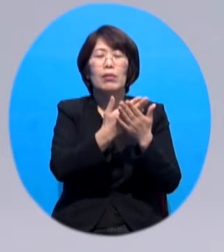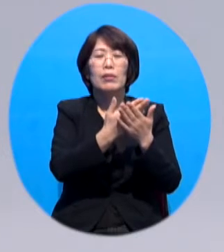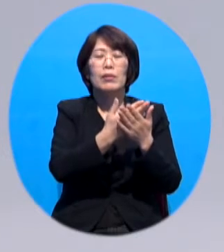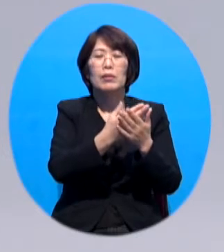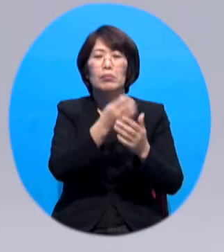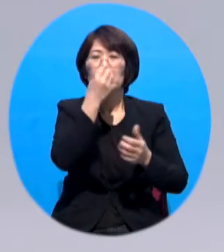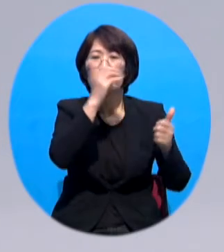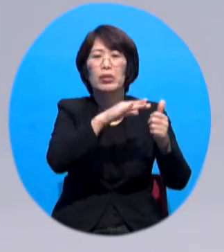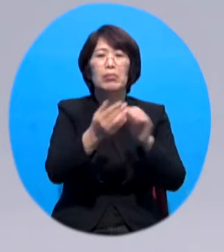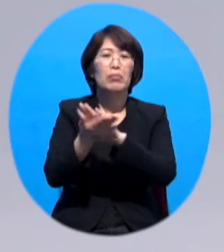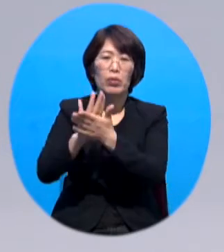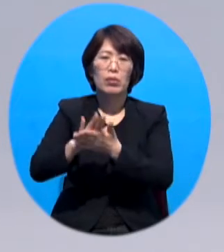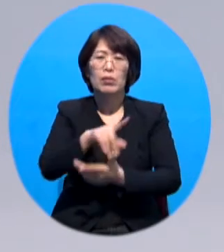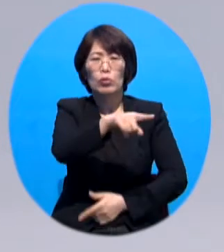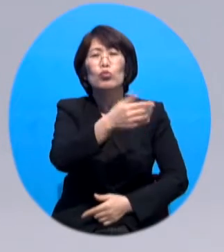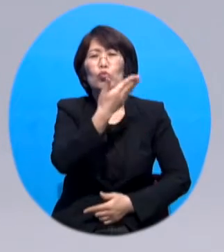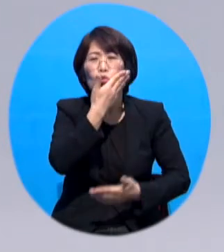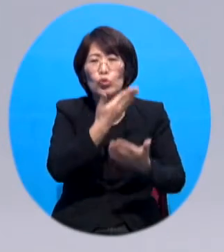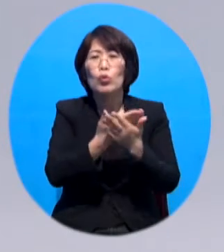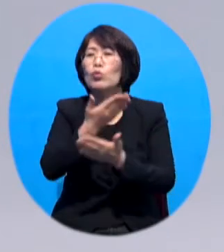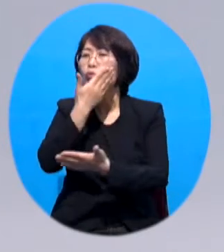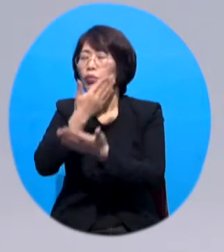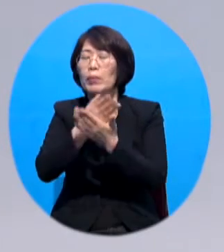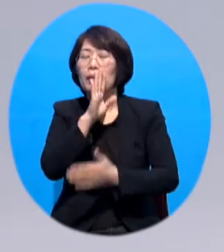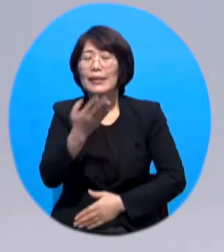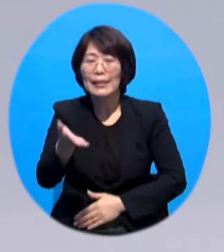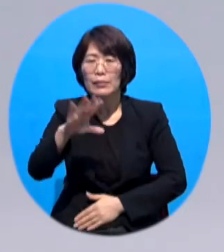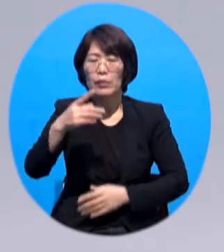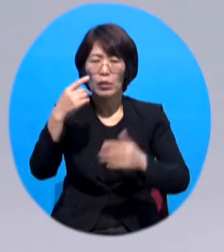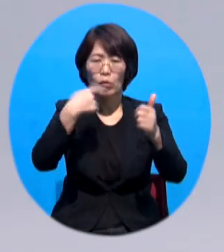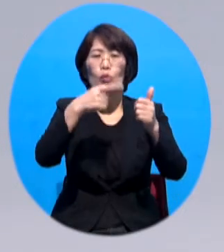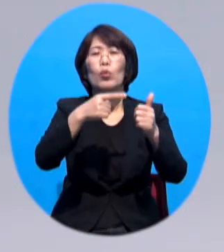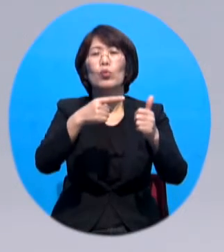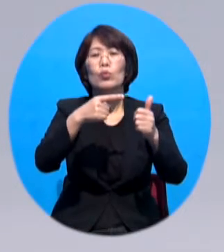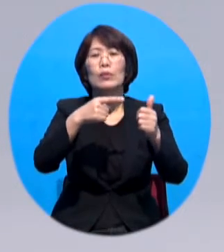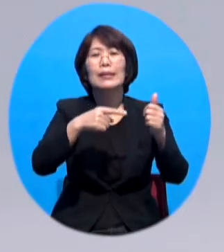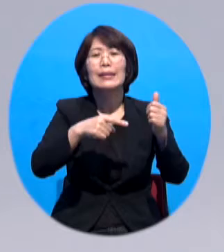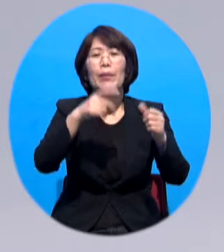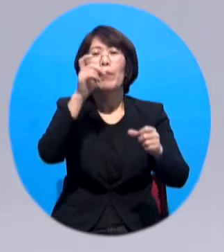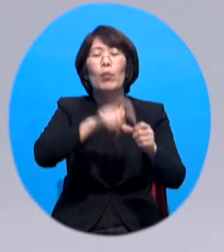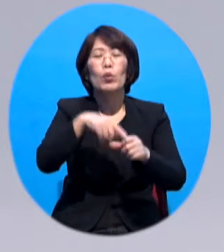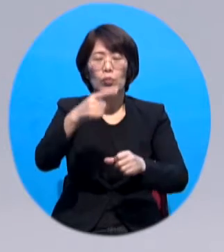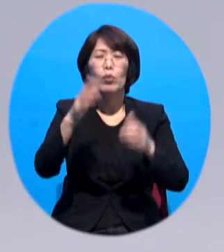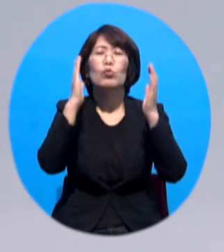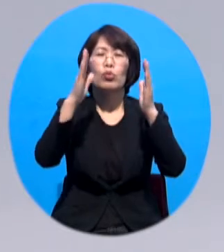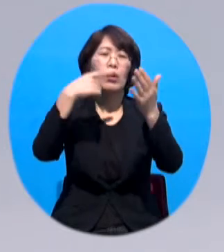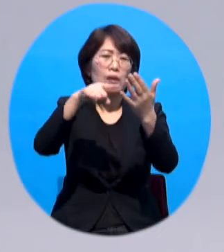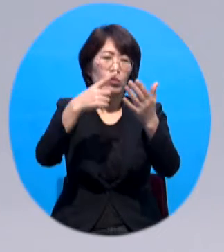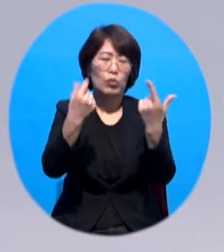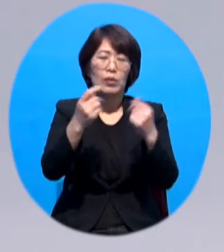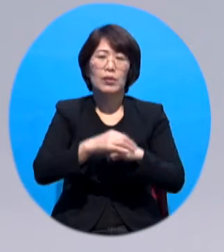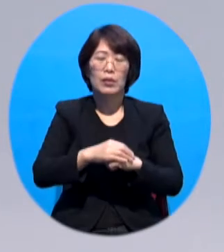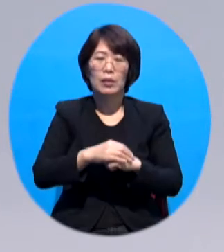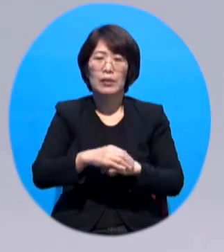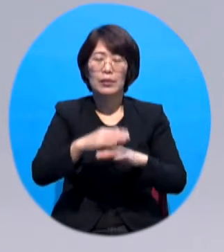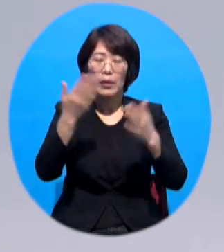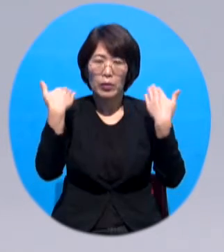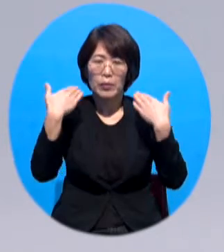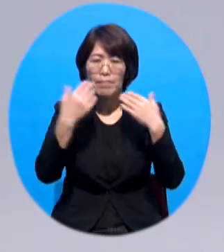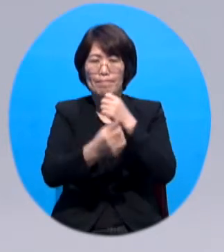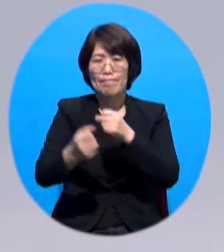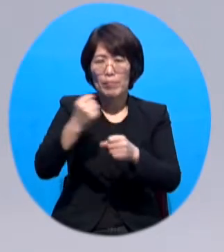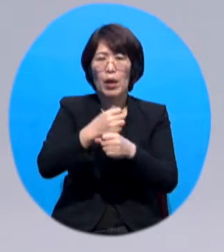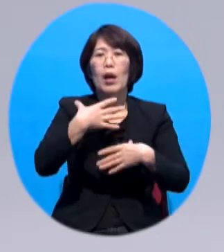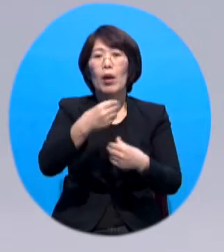필요합니다 중요합니다 그러나 교육의 본질은 여전히 수업입니다 저는 그래서 우리 학교가 다시 정상화되고 안